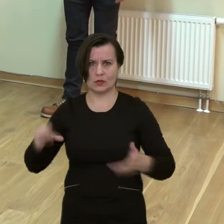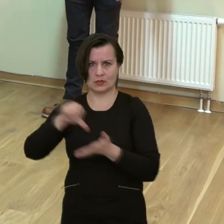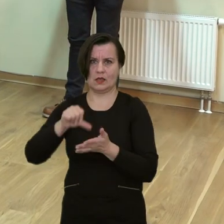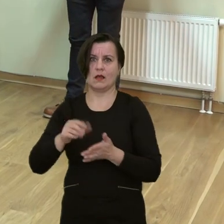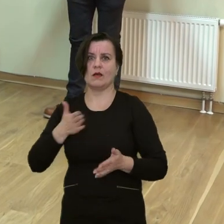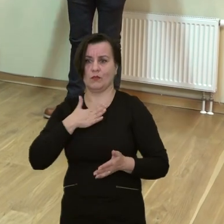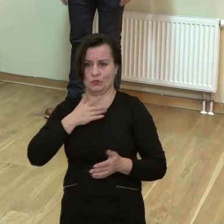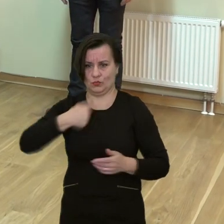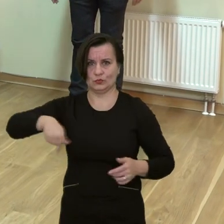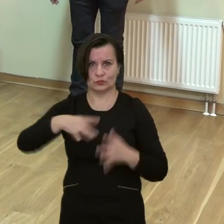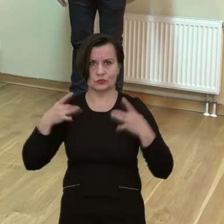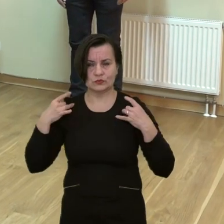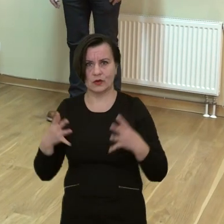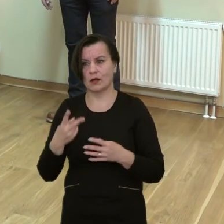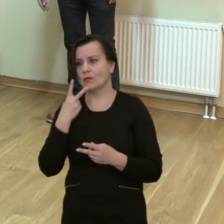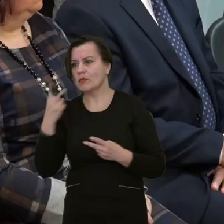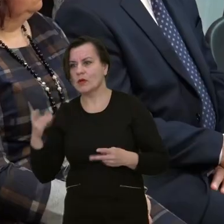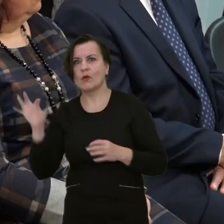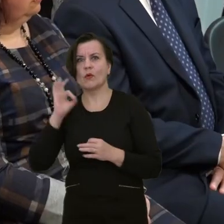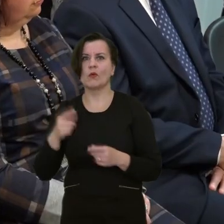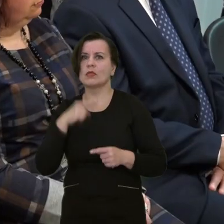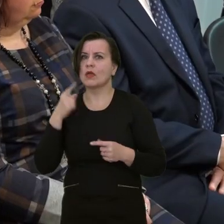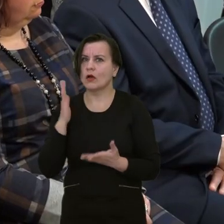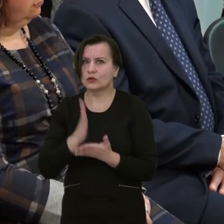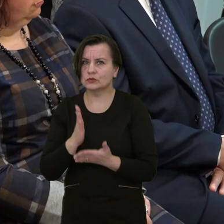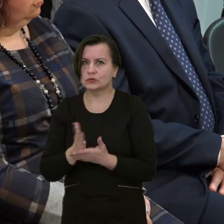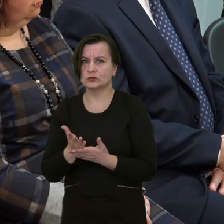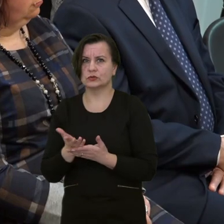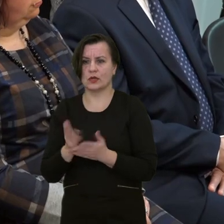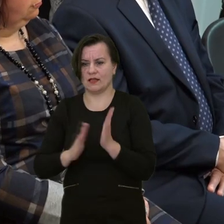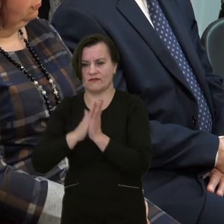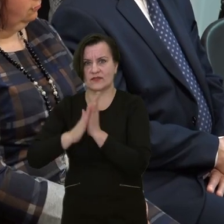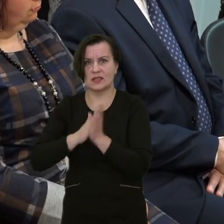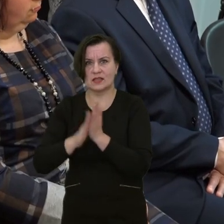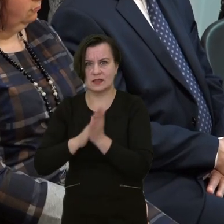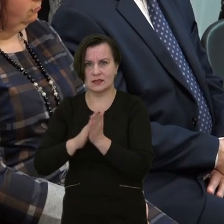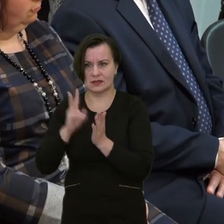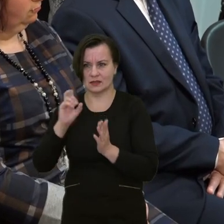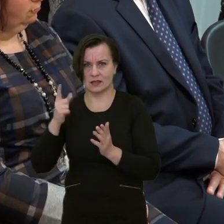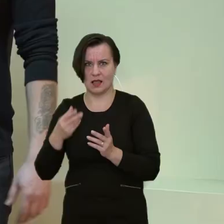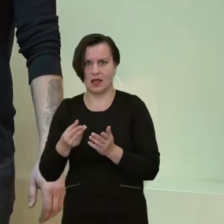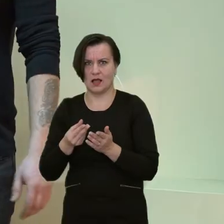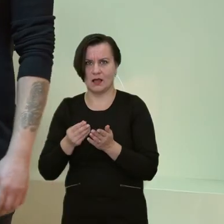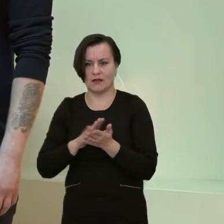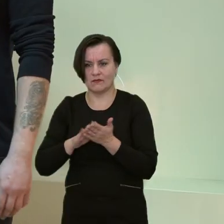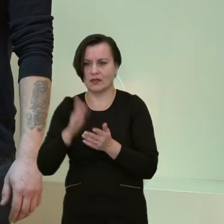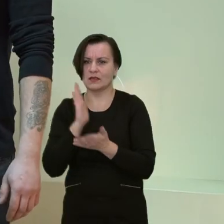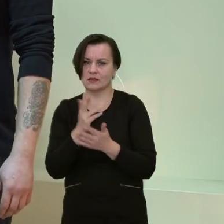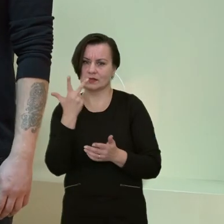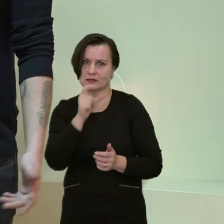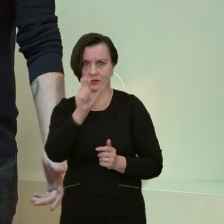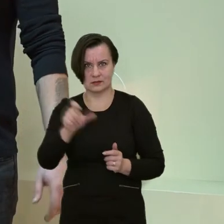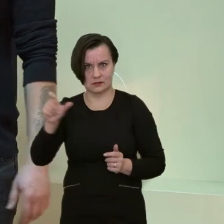kokių daugiausiai, tai Vilnos vėlimo yra 3 sertifikuoję produktą matininkai.